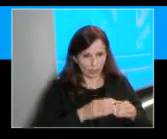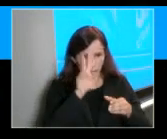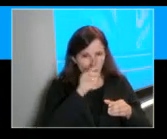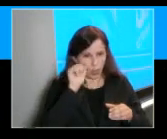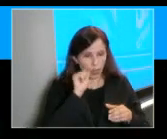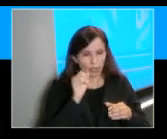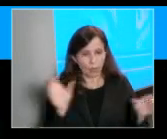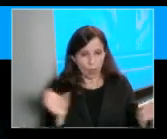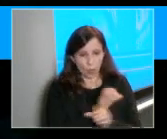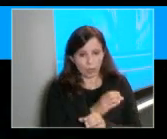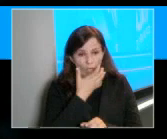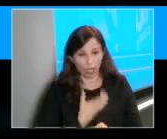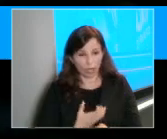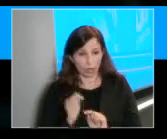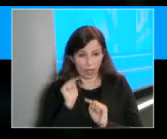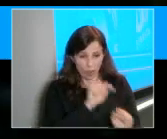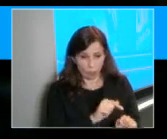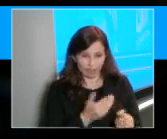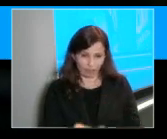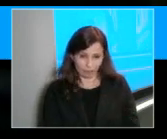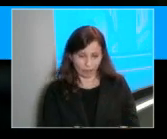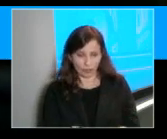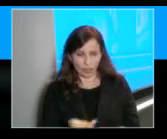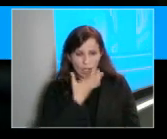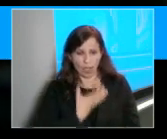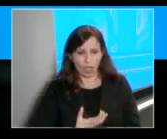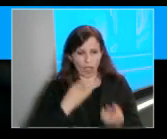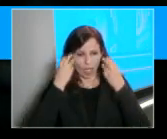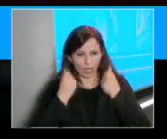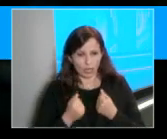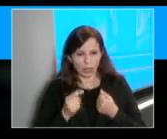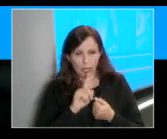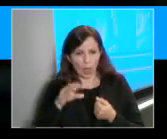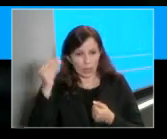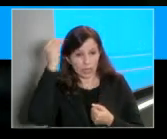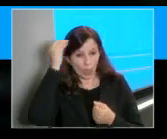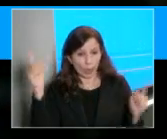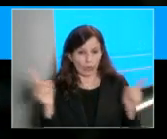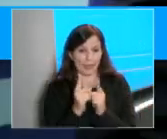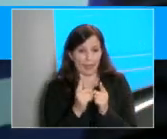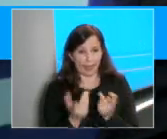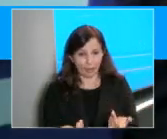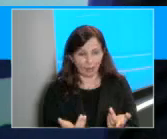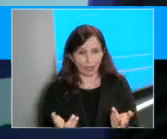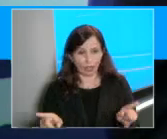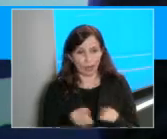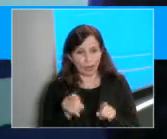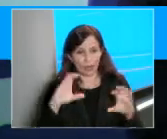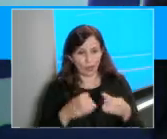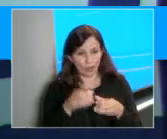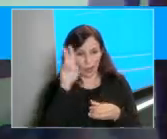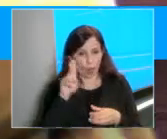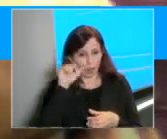מהרוטציה, וכאילו החרדים יבואו. תראו, החרדים, הם לא, אין להם זיכרון כזה קצר כמו שכחול לבן